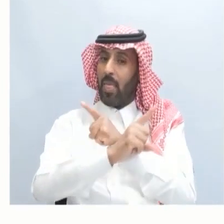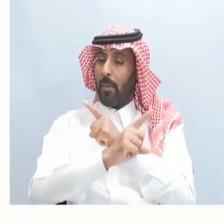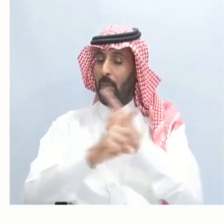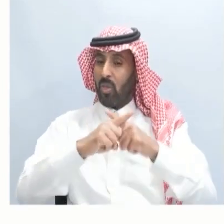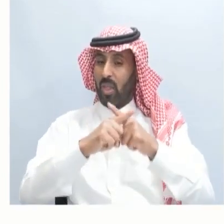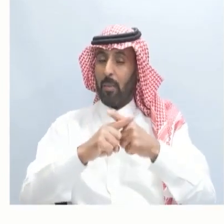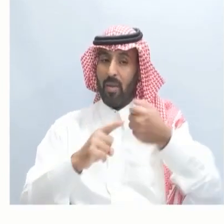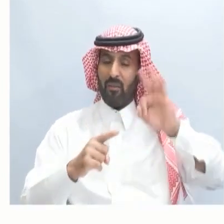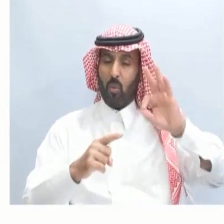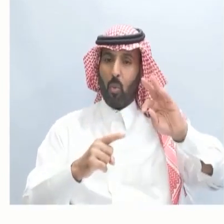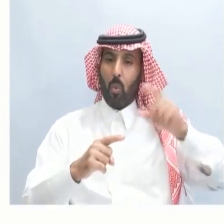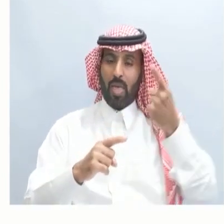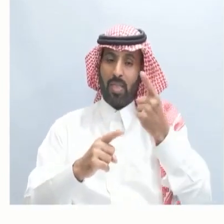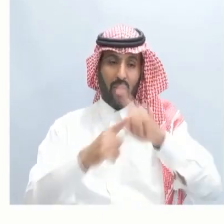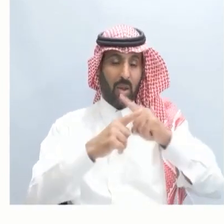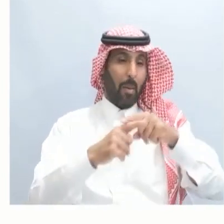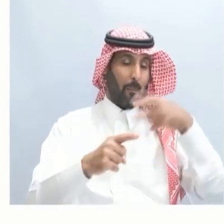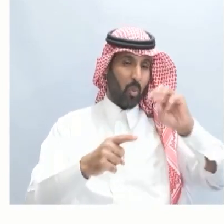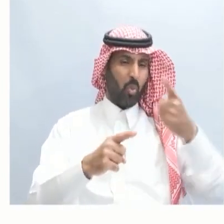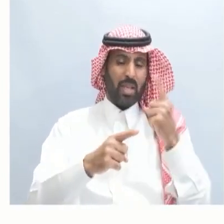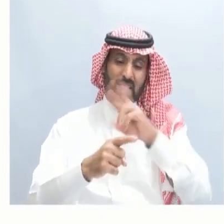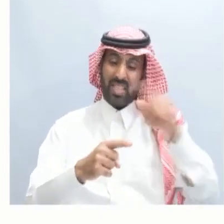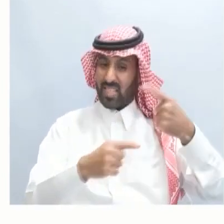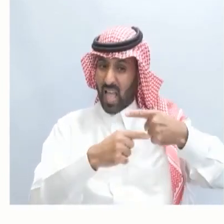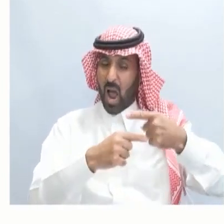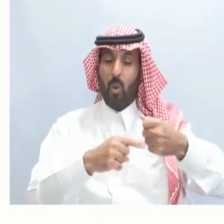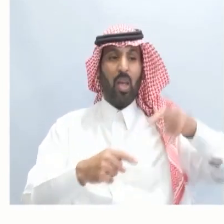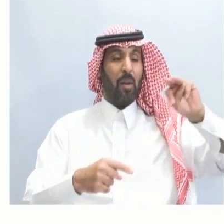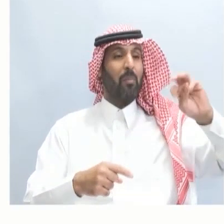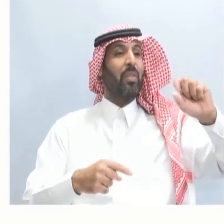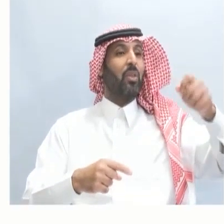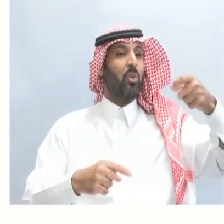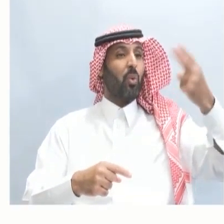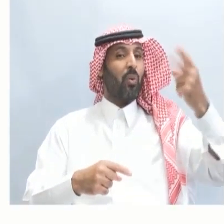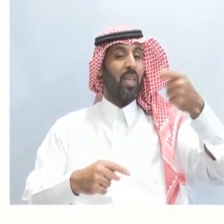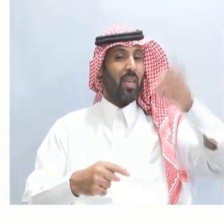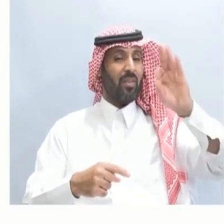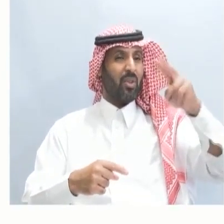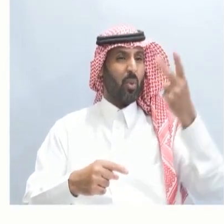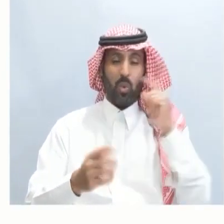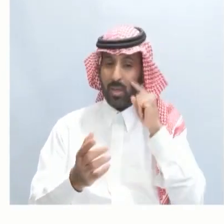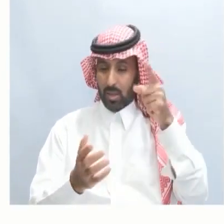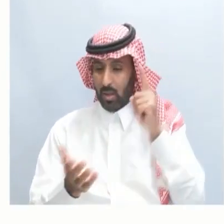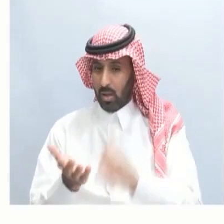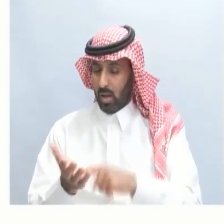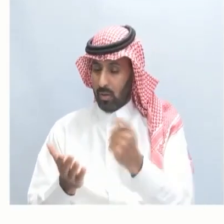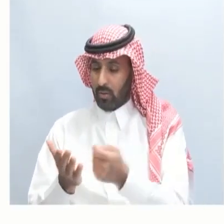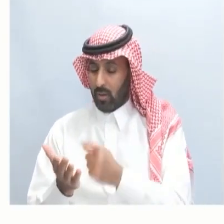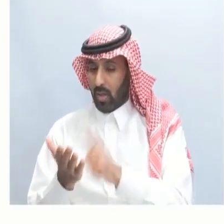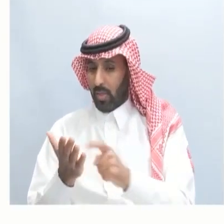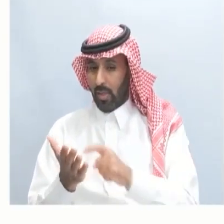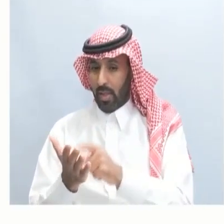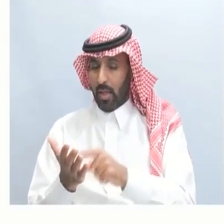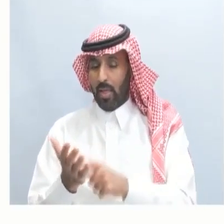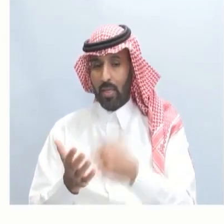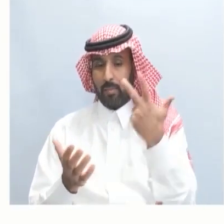اف1 في ام 1 تساوي اف2 في ام2 تحقق هل صحيح هذا الكلام احضر التك الان اضرب 98